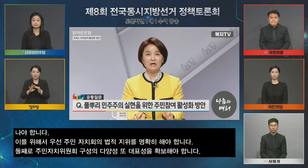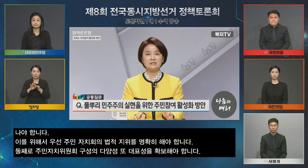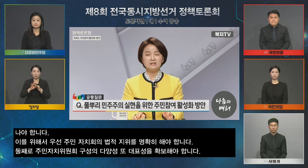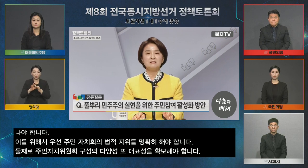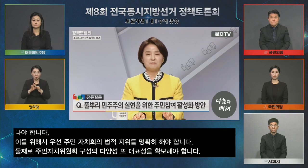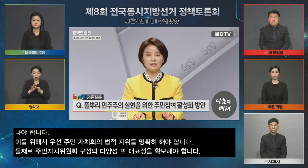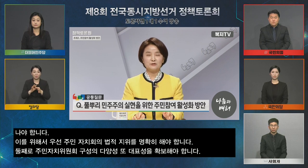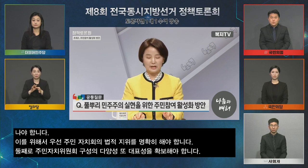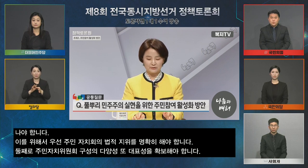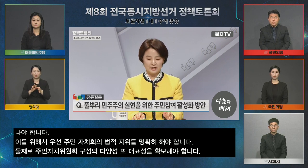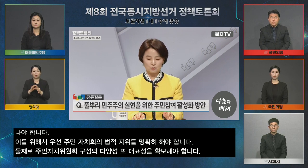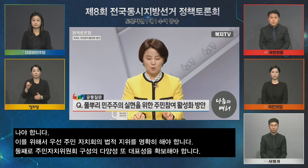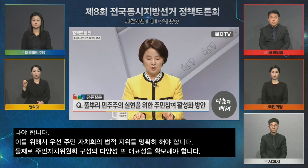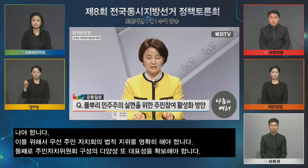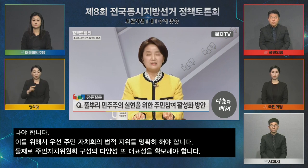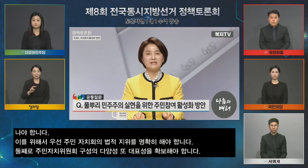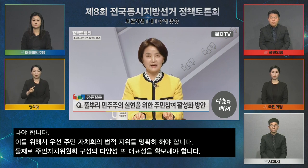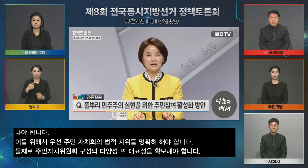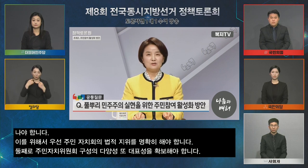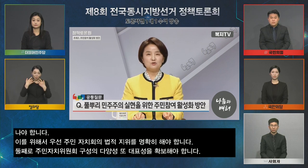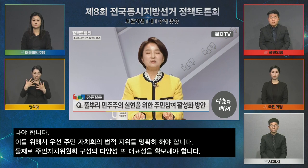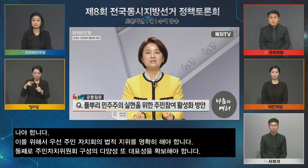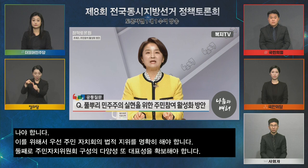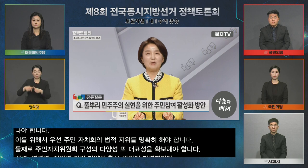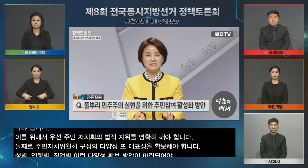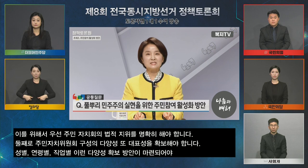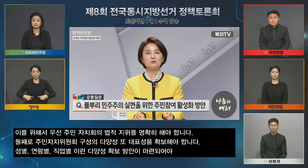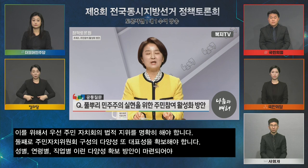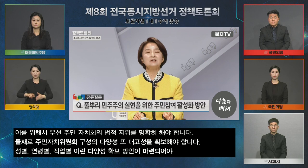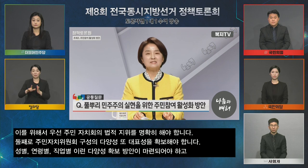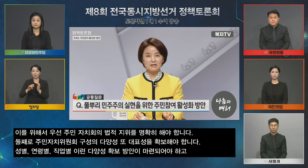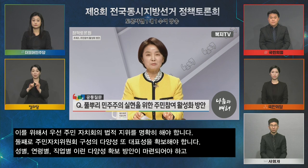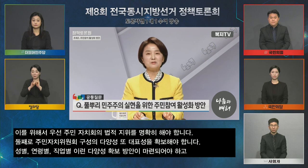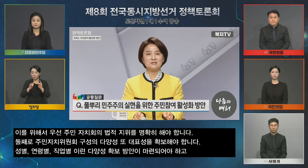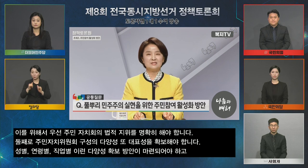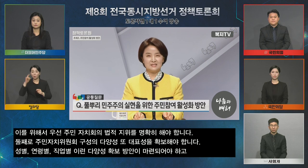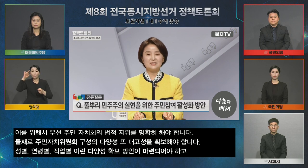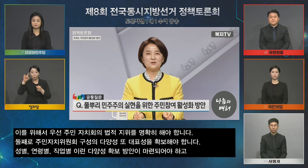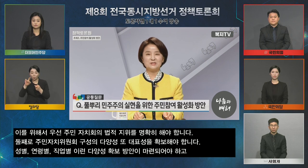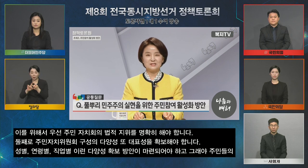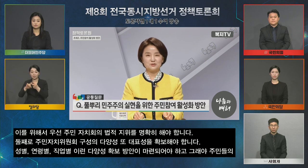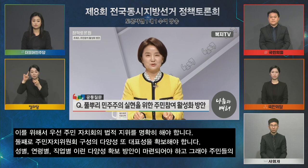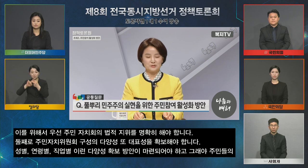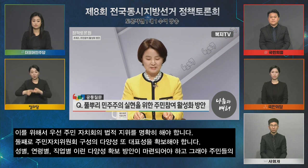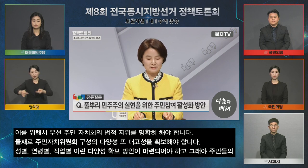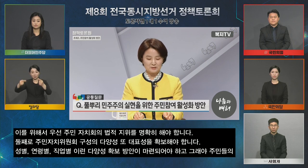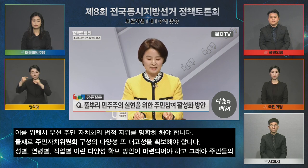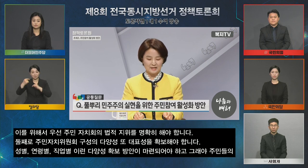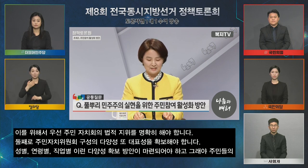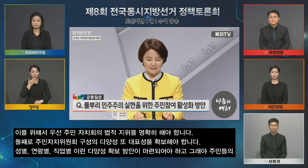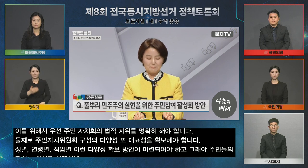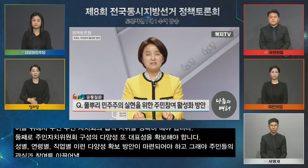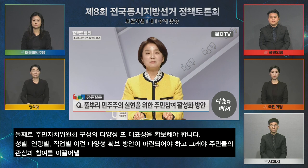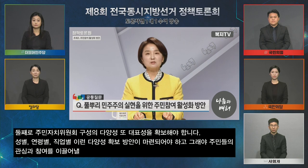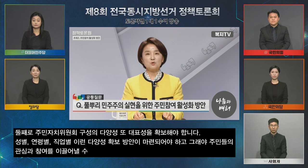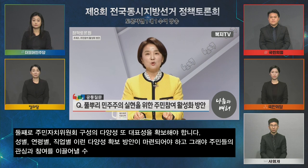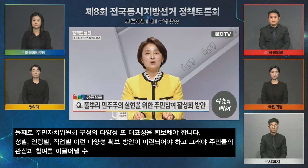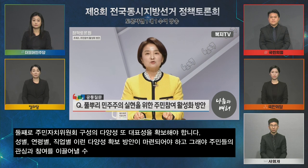확보 방안이 마련되어야 하고 그래야 주민들의 관심과 참여를 이끌어낼 수 있습니다.